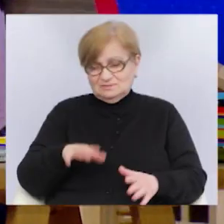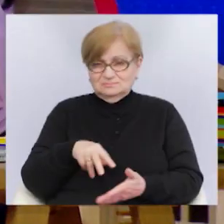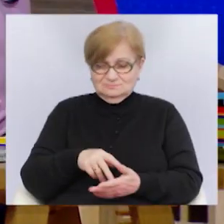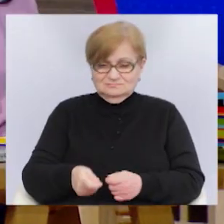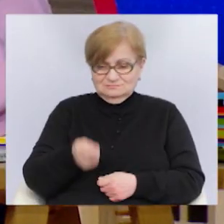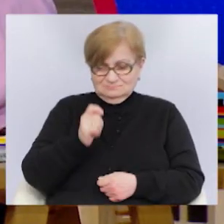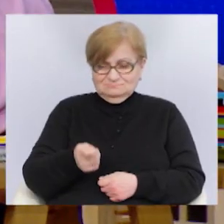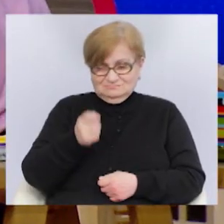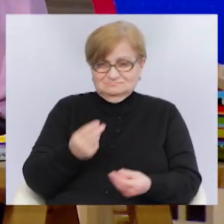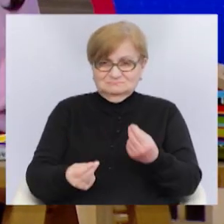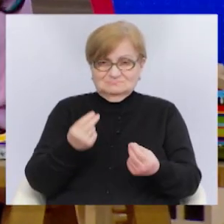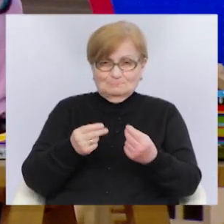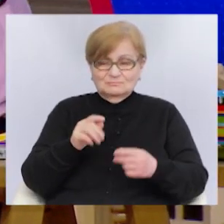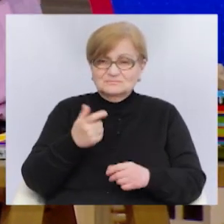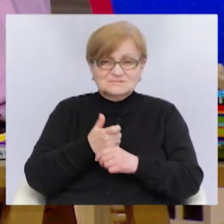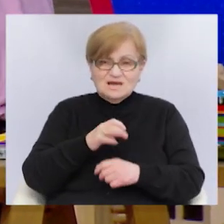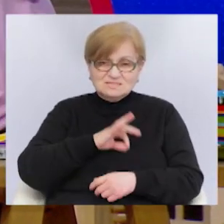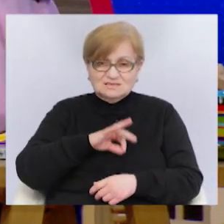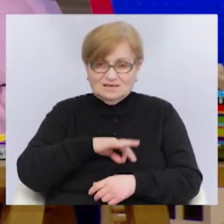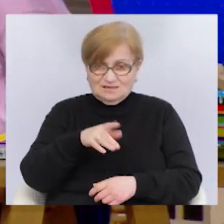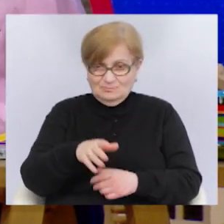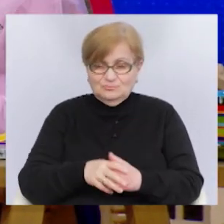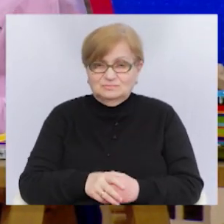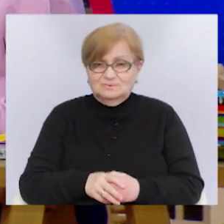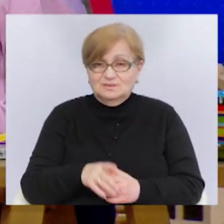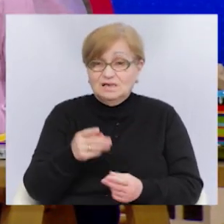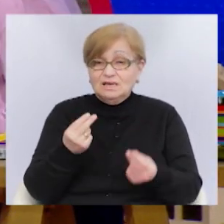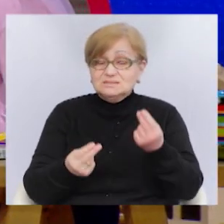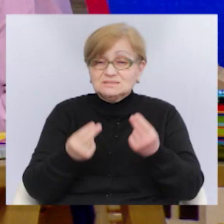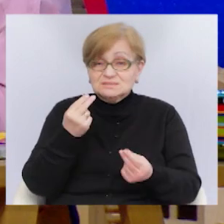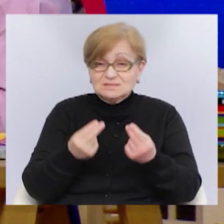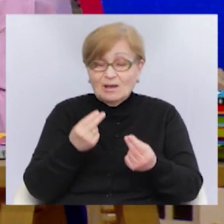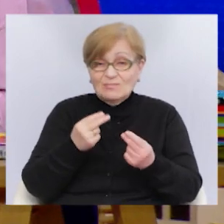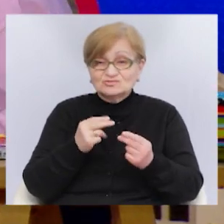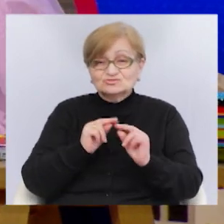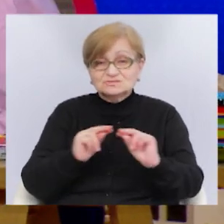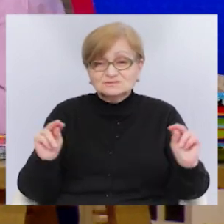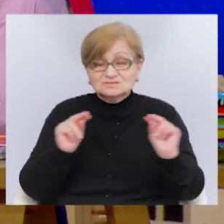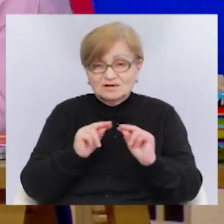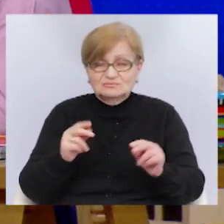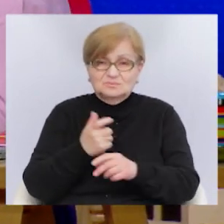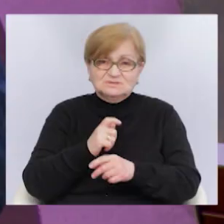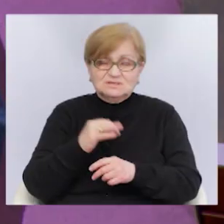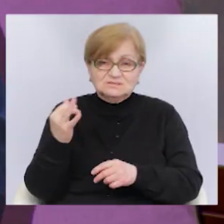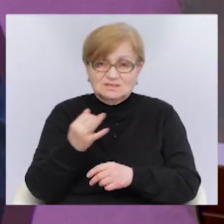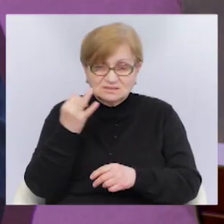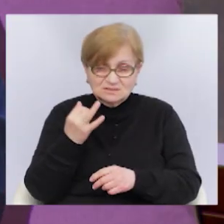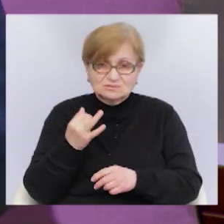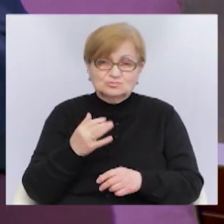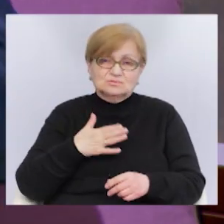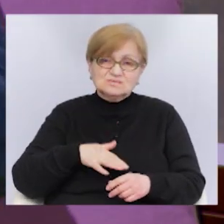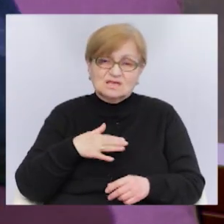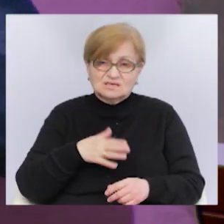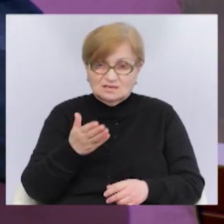ძალიან სასარგებლო არის ნამდვილად რეალურად ხო ეს თამაშიც სწავლება ყველაზე საინტერესო არის და სასარგებლო არის ბავშვებთან ხო იმიტომ